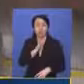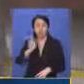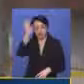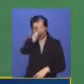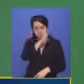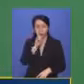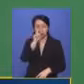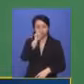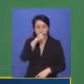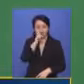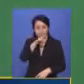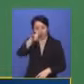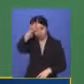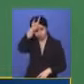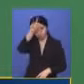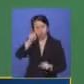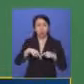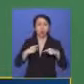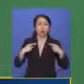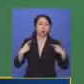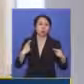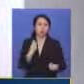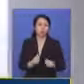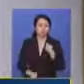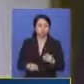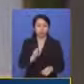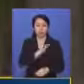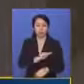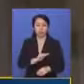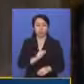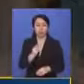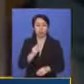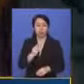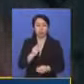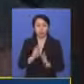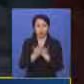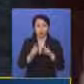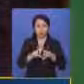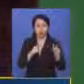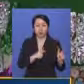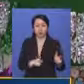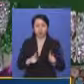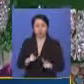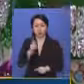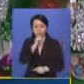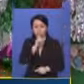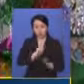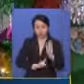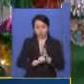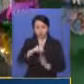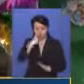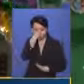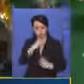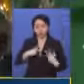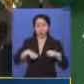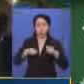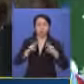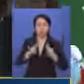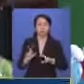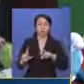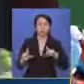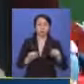Баба-Яга, Бык и многие другие персонажи. Их сыграли сотрудники библиотеки и подготовили небольшой спектакль. С начала года специалистами